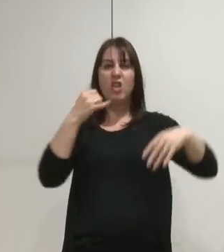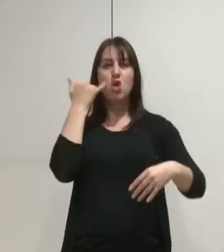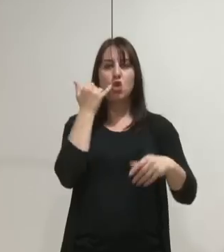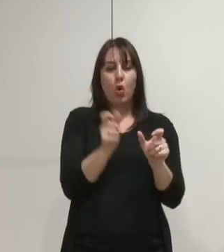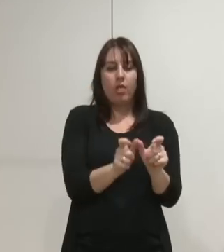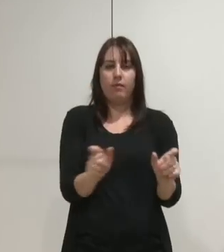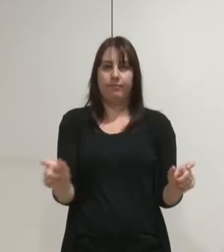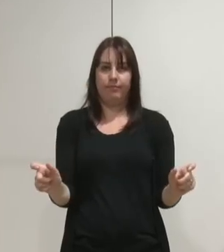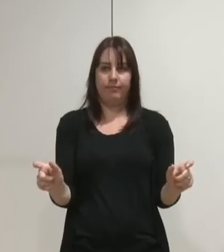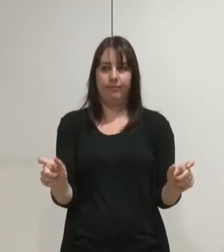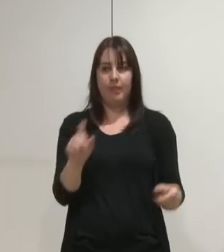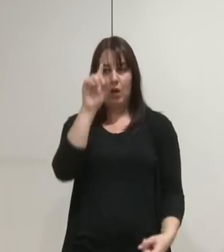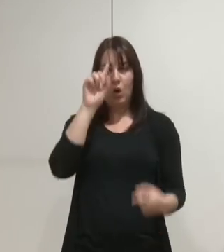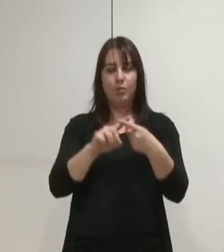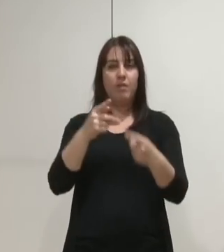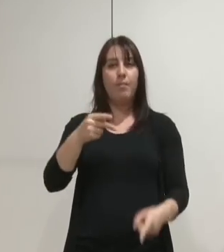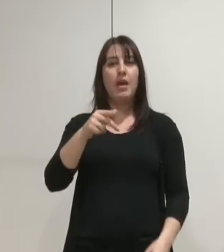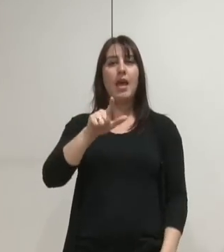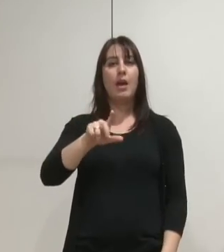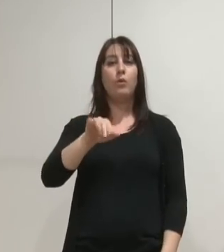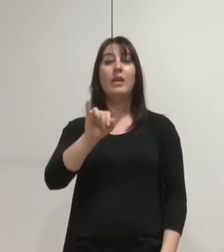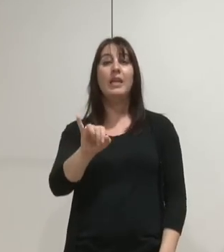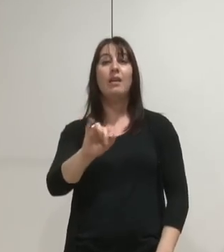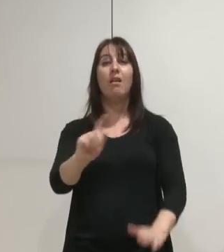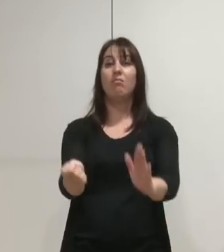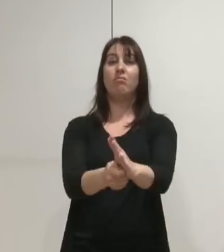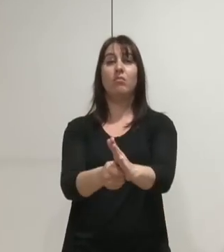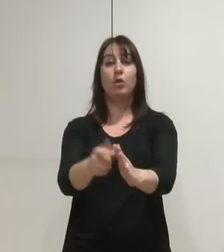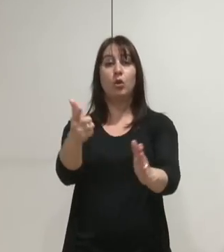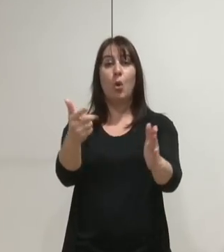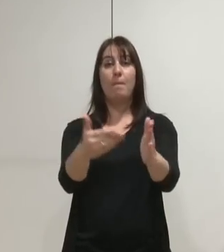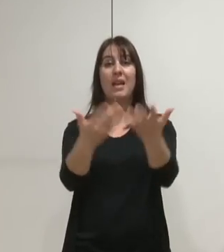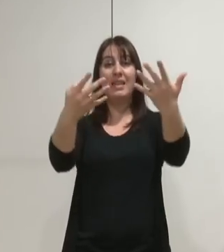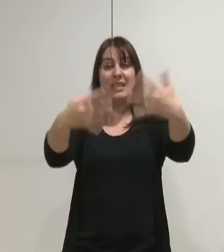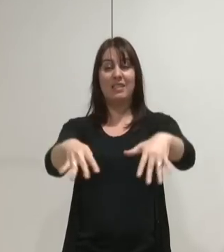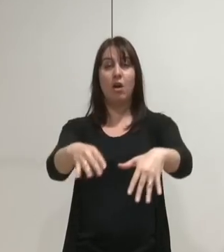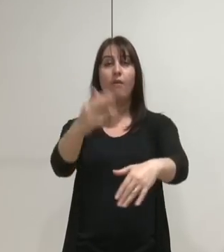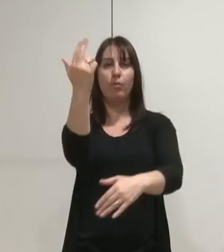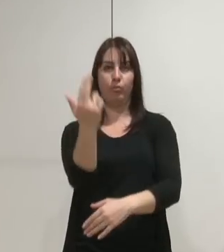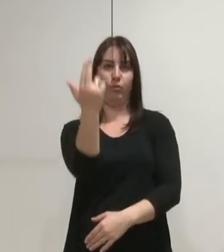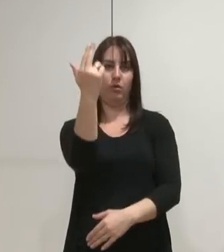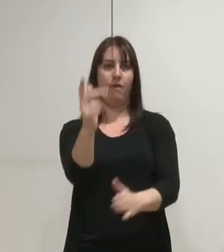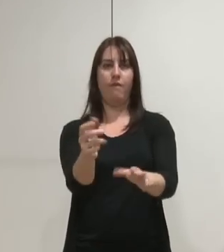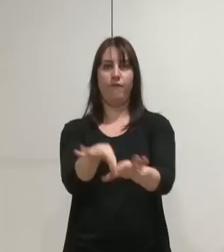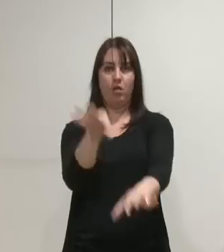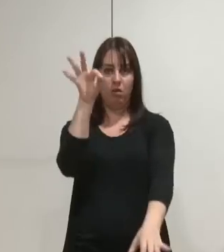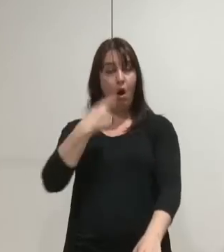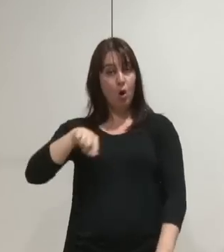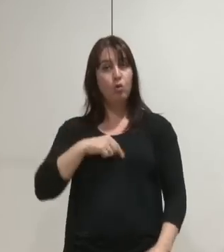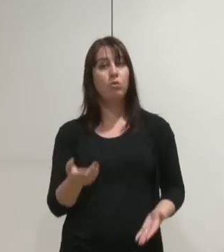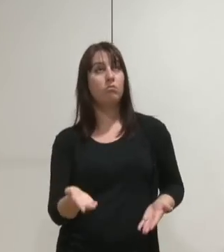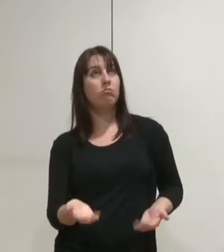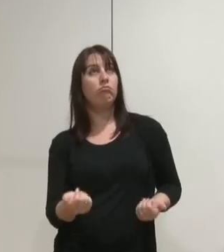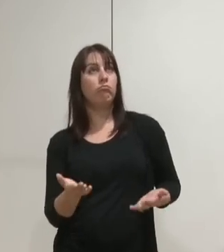doit aboutir au vote de ce plui en 2019 pouvions-nous attendre cette échéance nous ne le